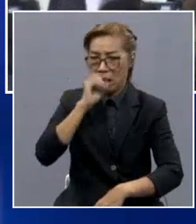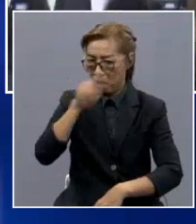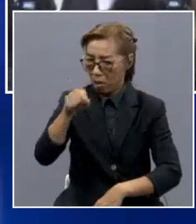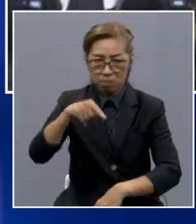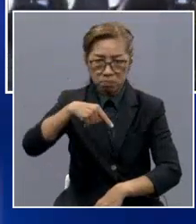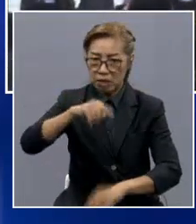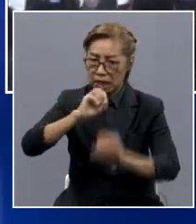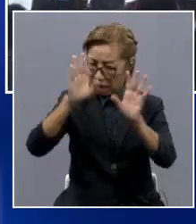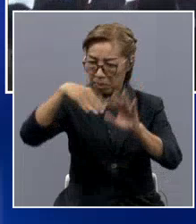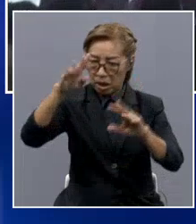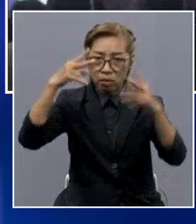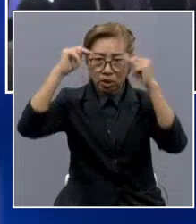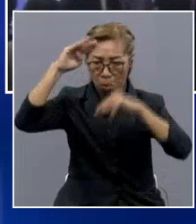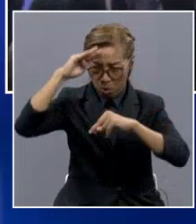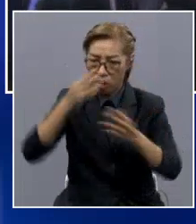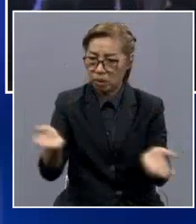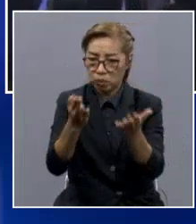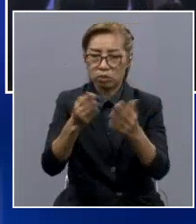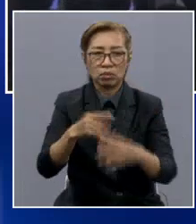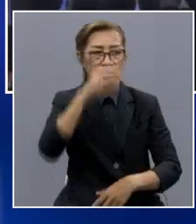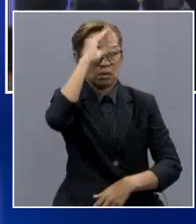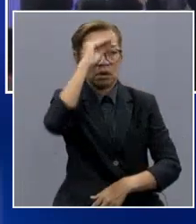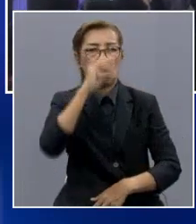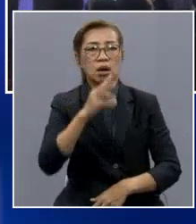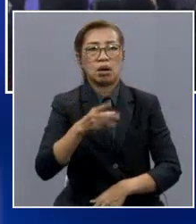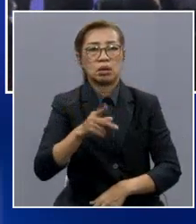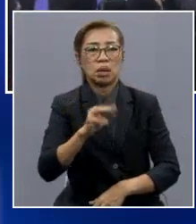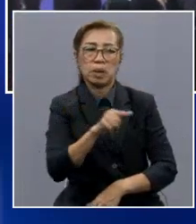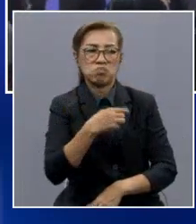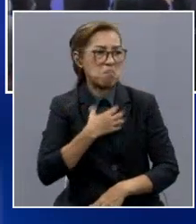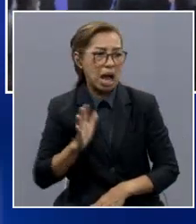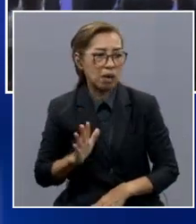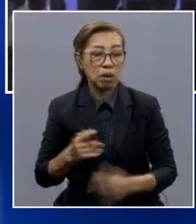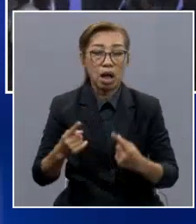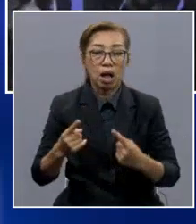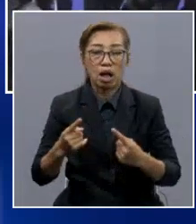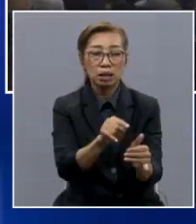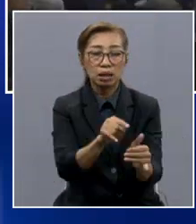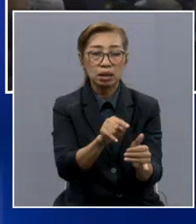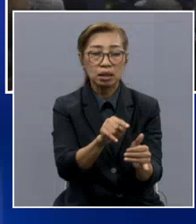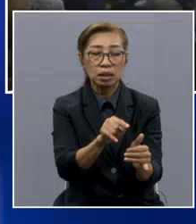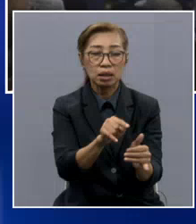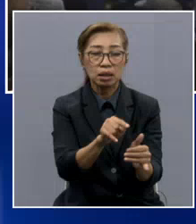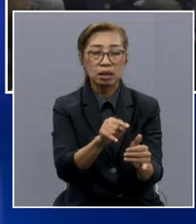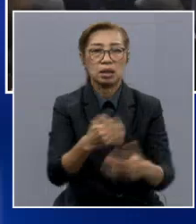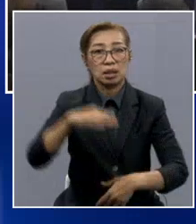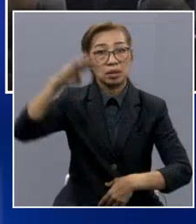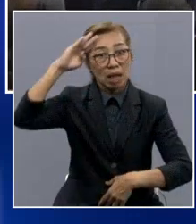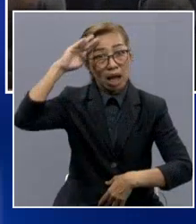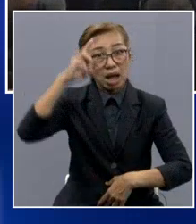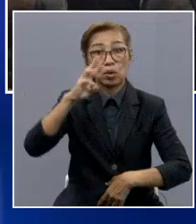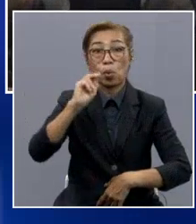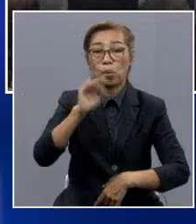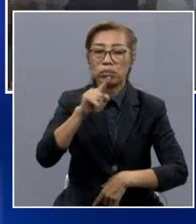ยุทธ์แต่ว่าร้อยเอกธรรมนัสไม่เอาไงไม่เอาพลเอกประยุทธ์ก็เลยอ่ะงั้นแยกทางกันเดินดีกว่า ซึ่งพลเอกวิทย์เองก็บอกนะบอกว่